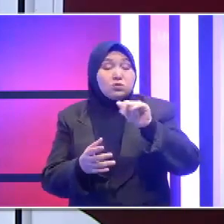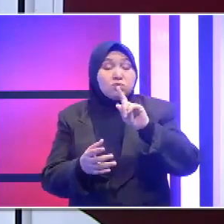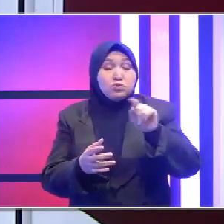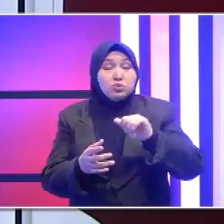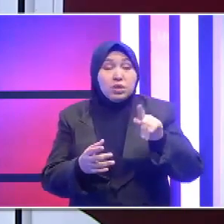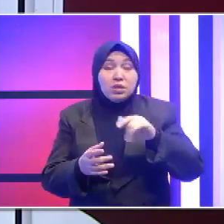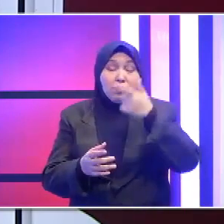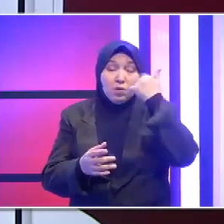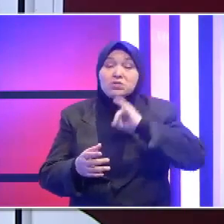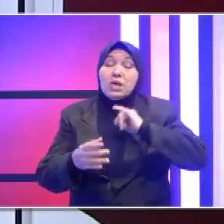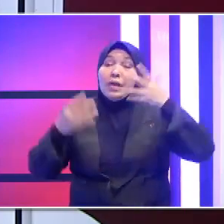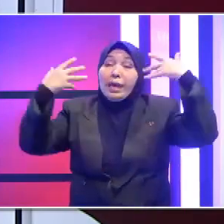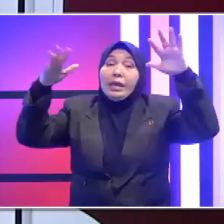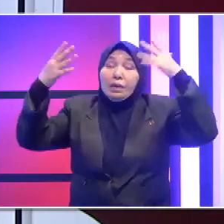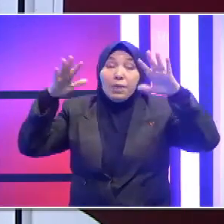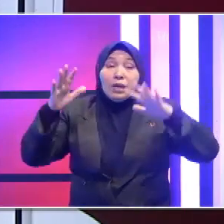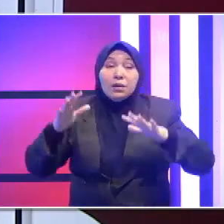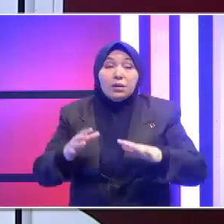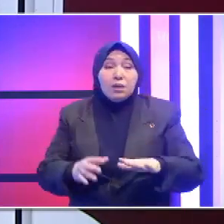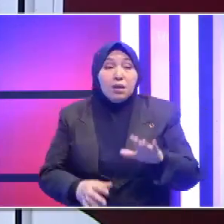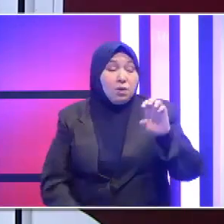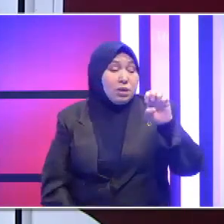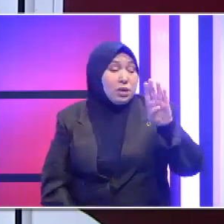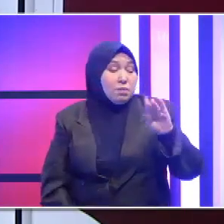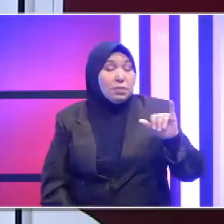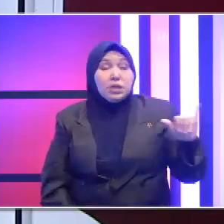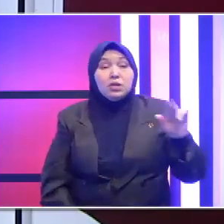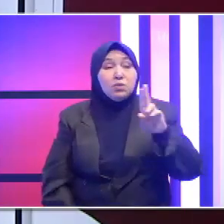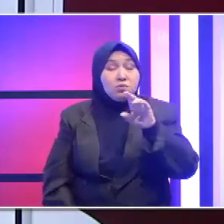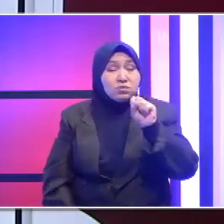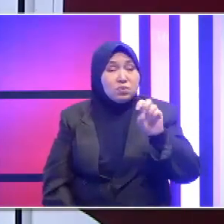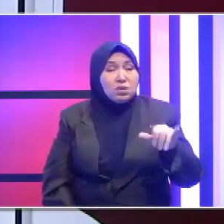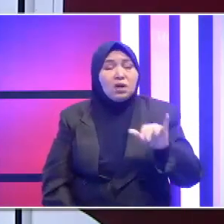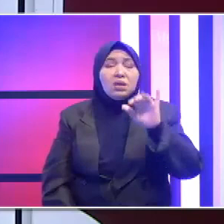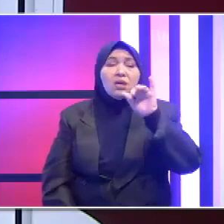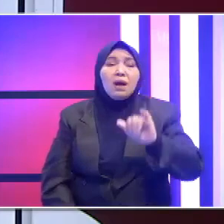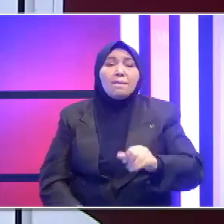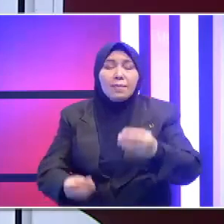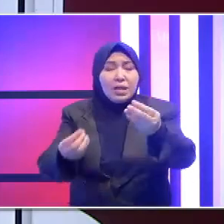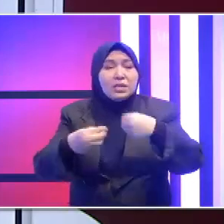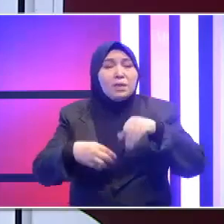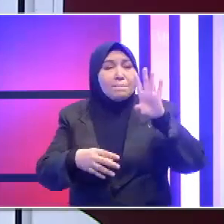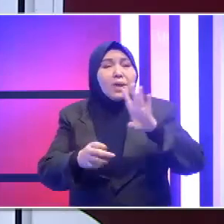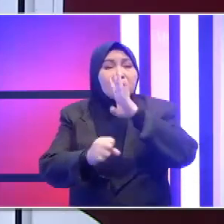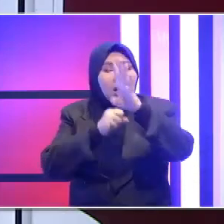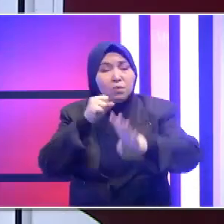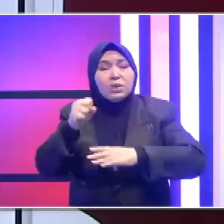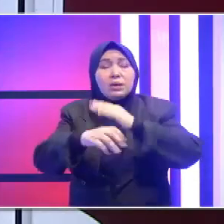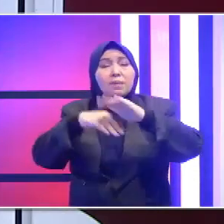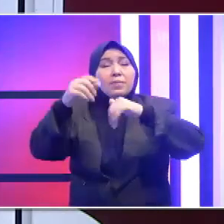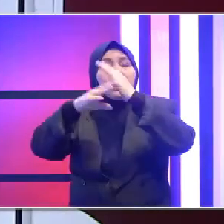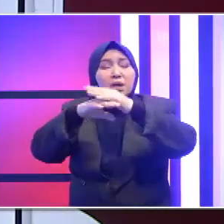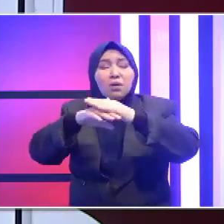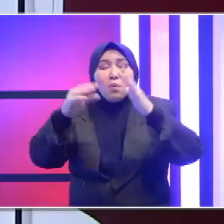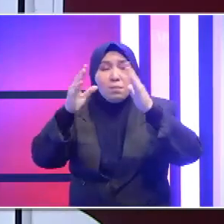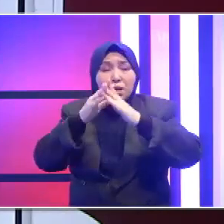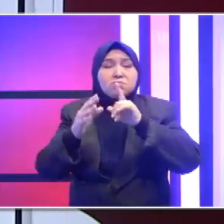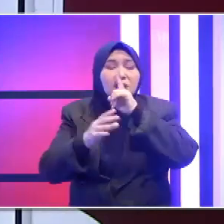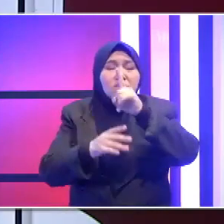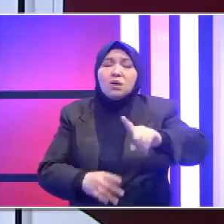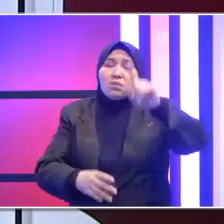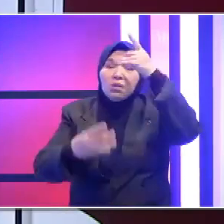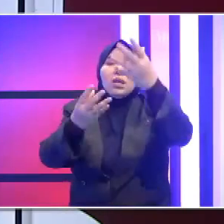ini kuasai Hebat ya Kalo abis bagi berfungsi hanya yang bagi empat tahun tidak di rumah itu sebenarnya